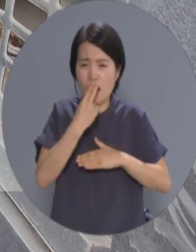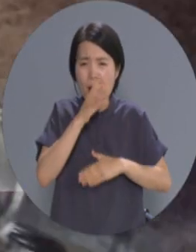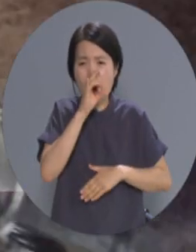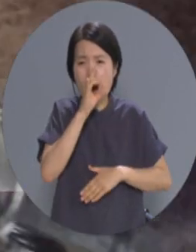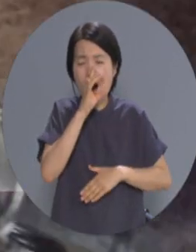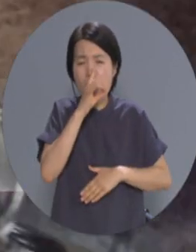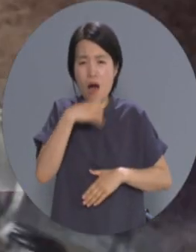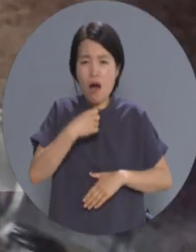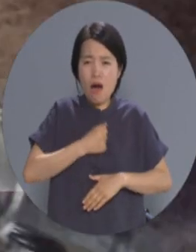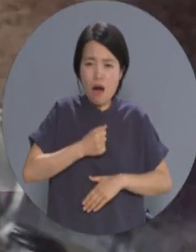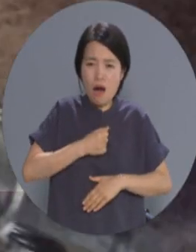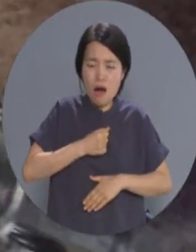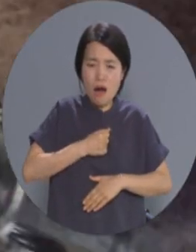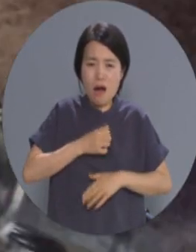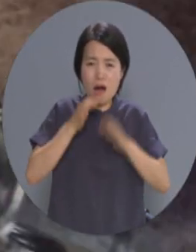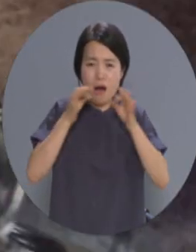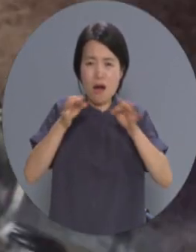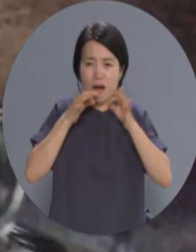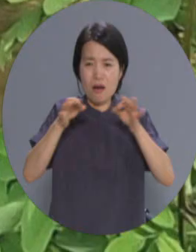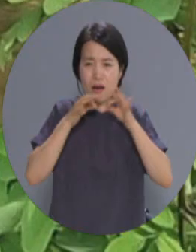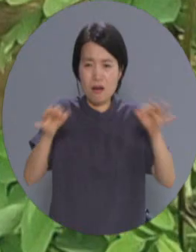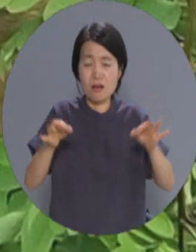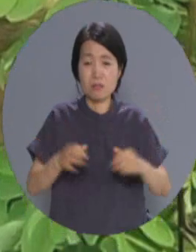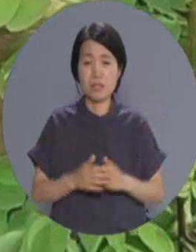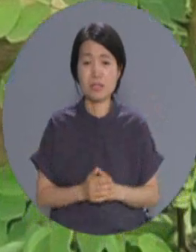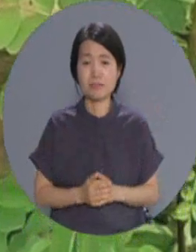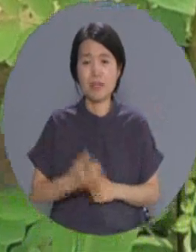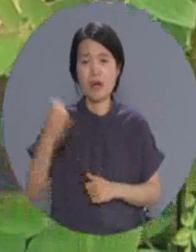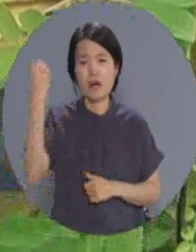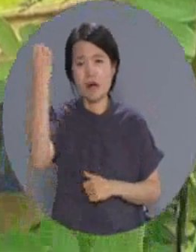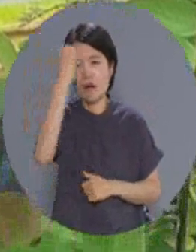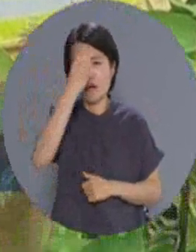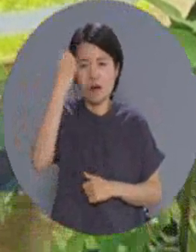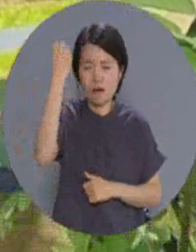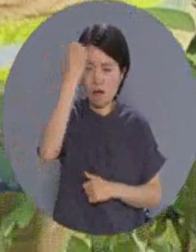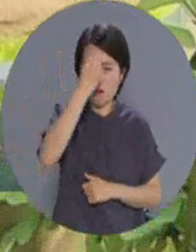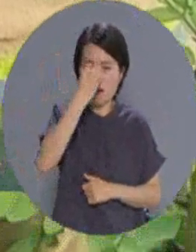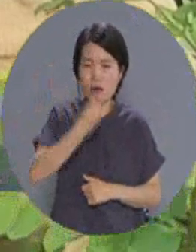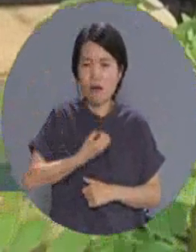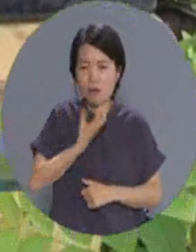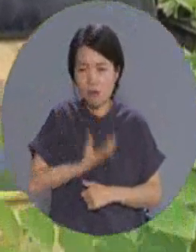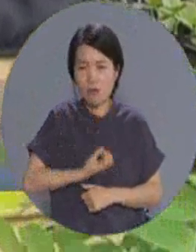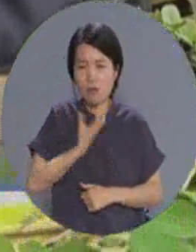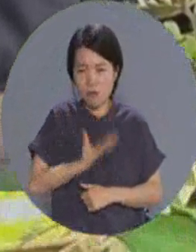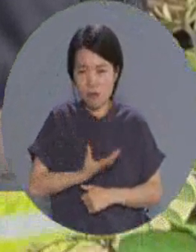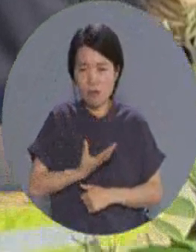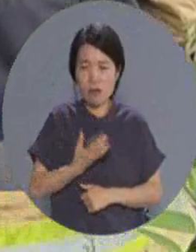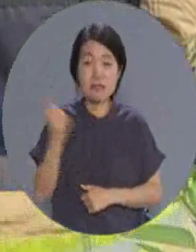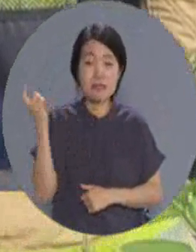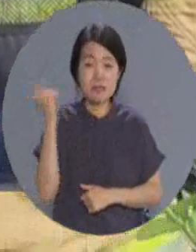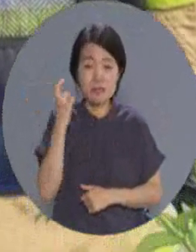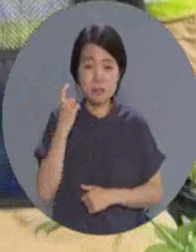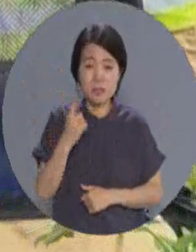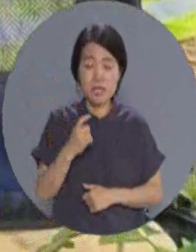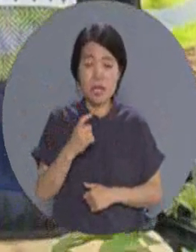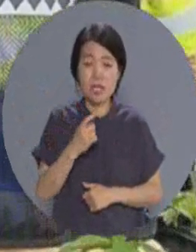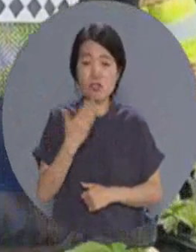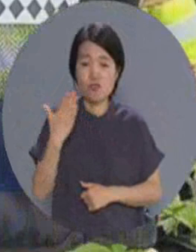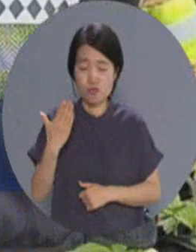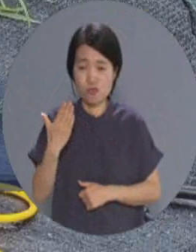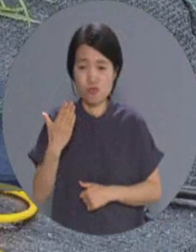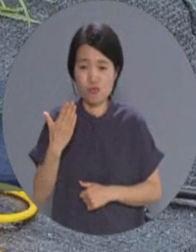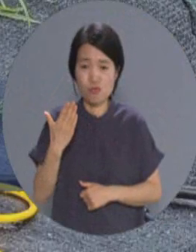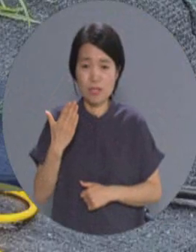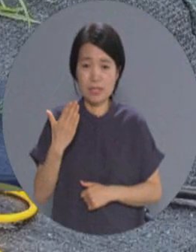수가 없다고 호소했던 것으로 알려졌습니다. 어지럽다고 하고 구토증상이 좀 있었다고 들었습니다.